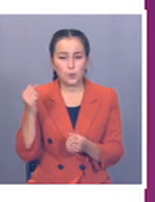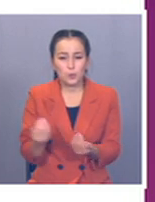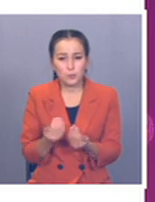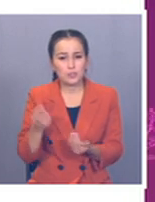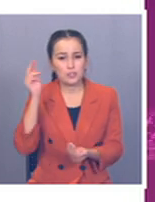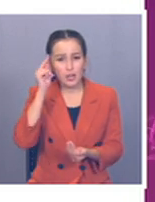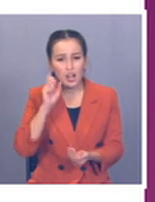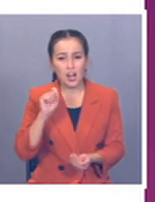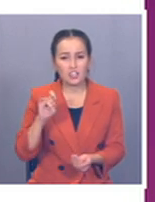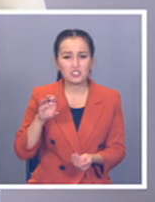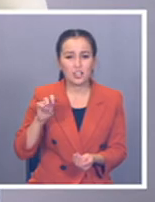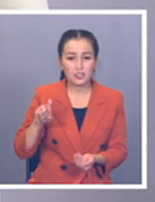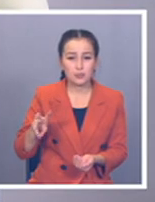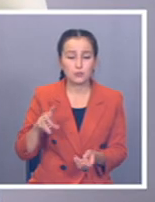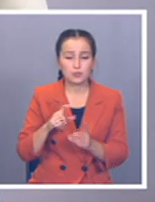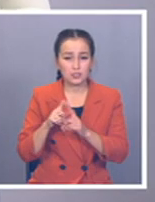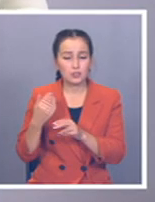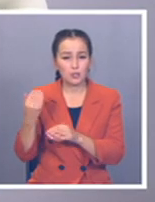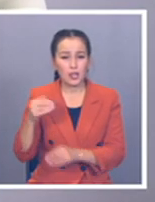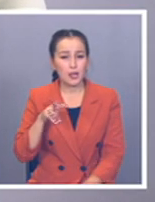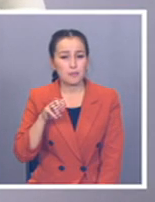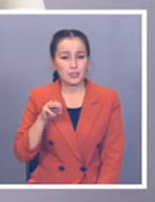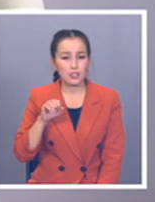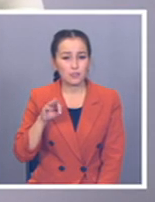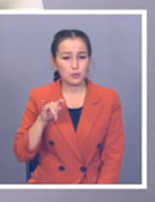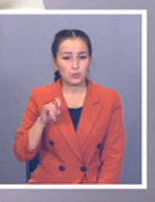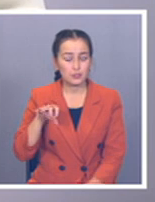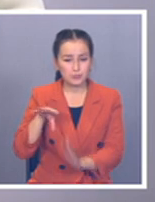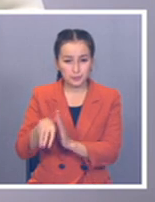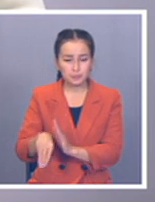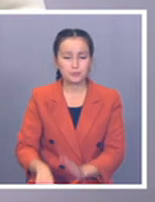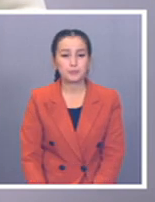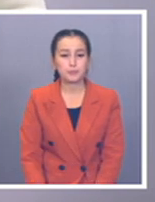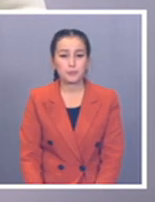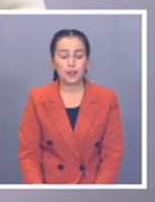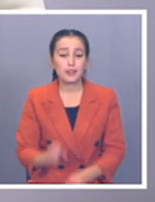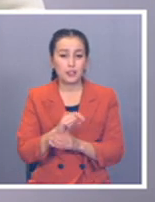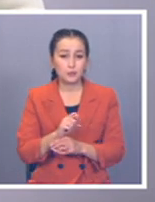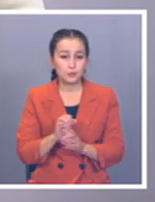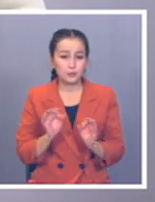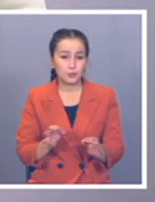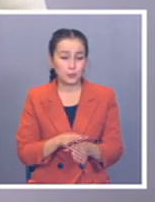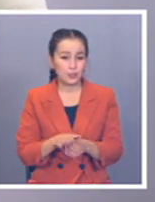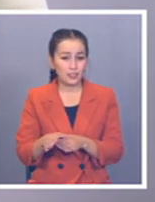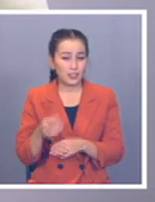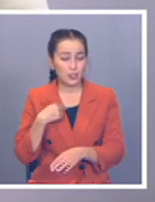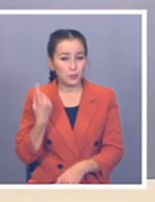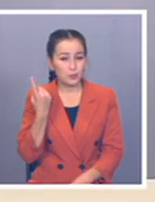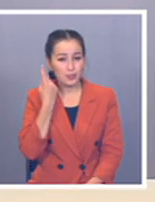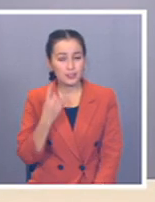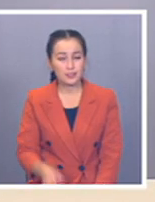арыстаным сөздері метафораға жатады екен. Тапсырманы дұрыс орындады деген